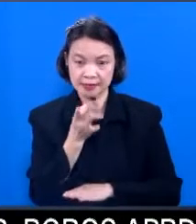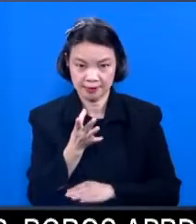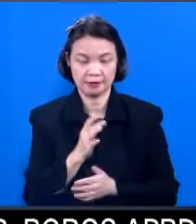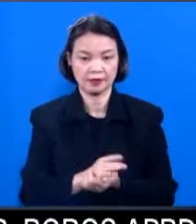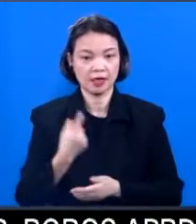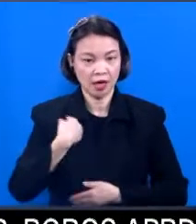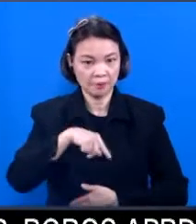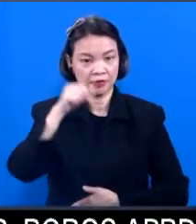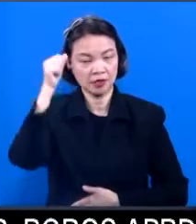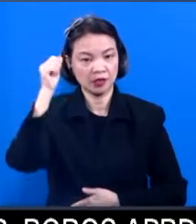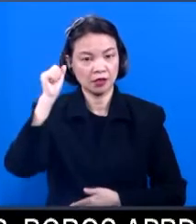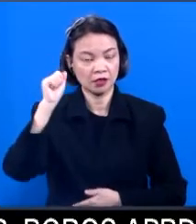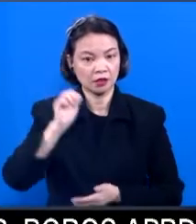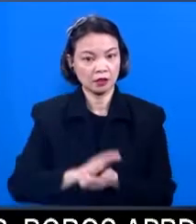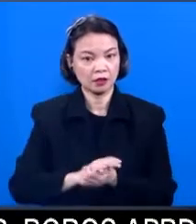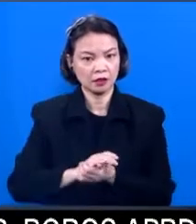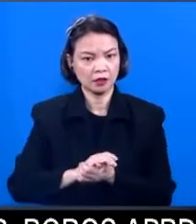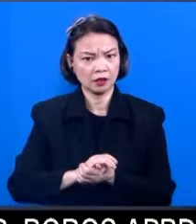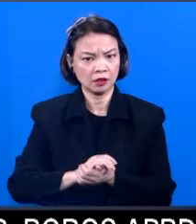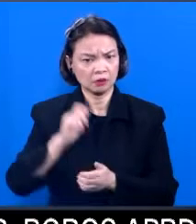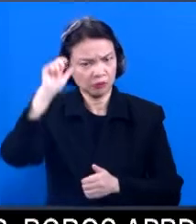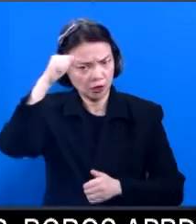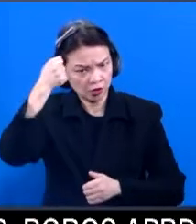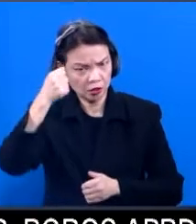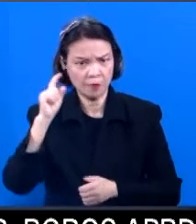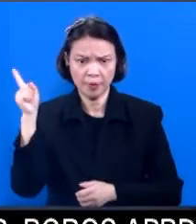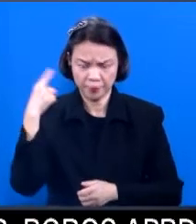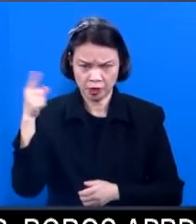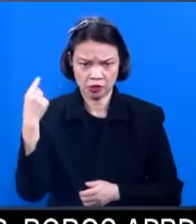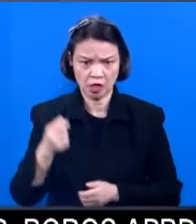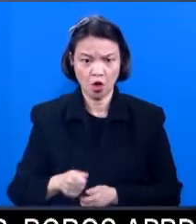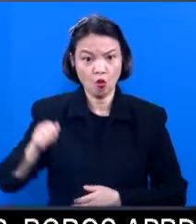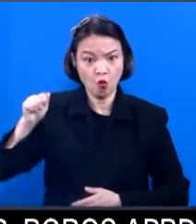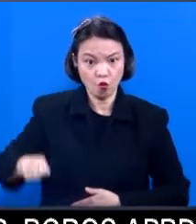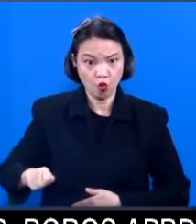juga mengingatkan bahwa pemerintah akan mengambil langkah yang hukum